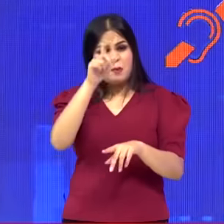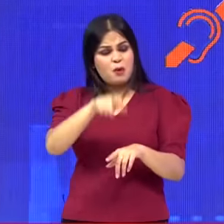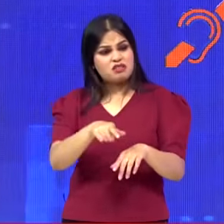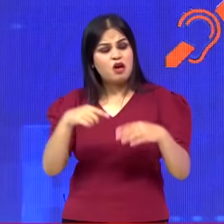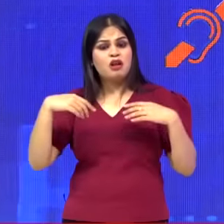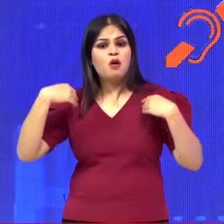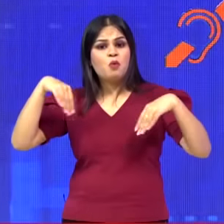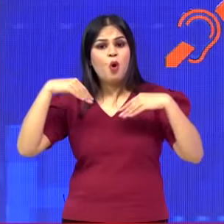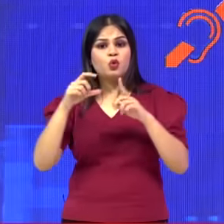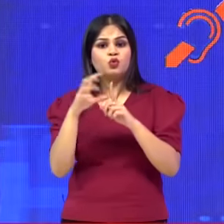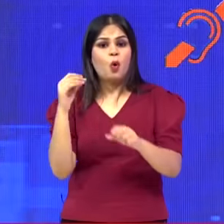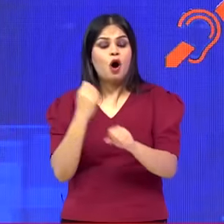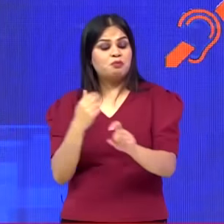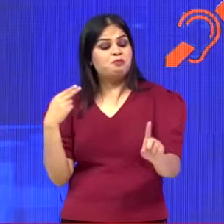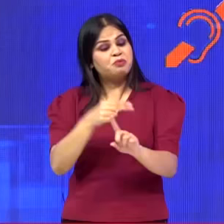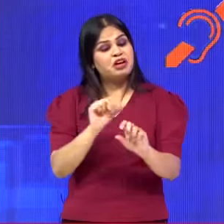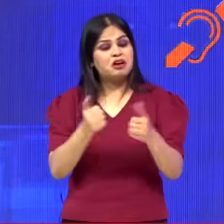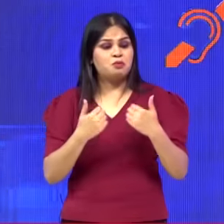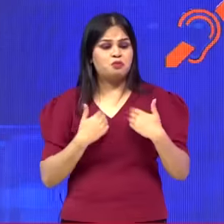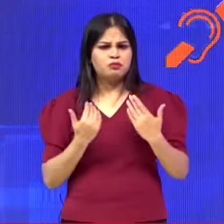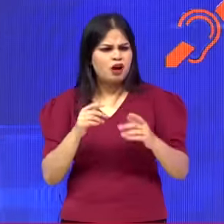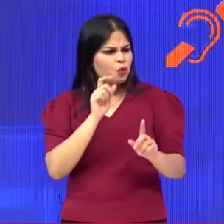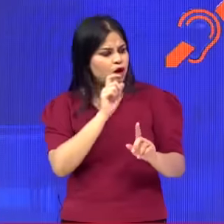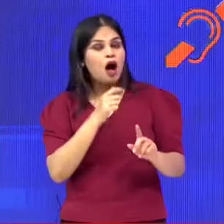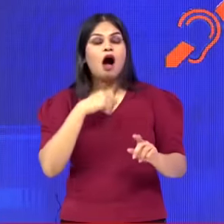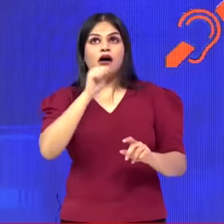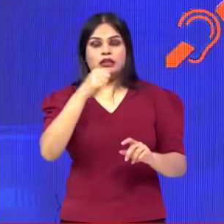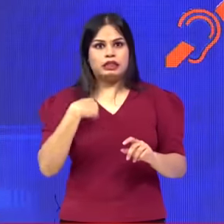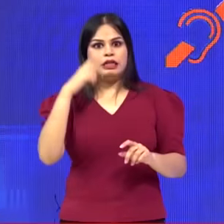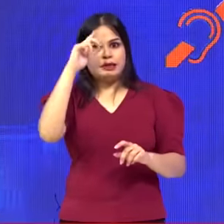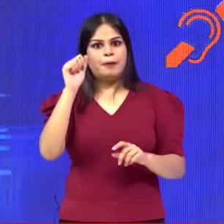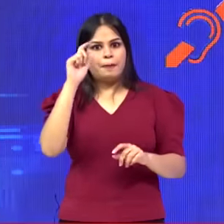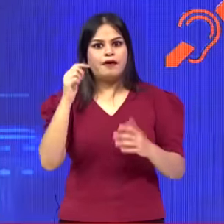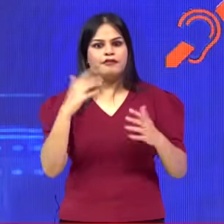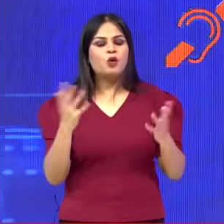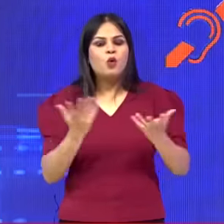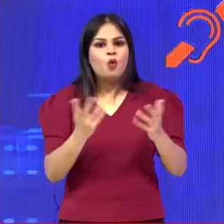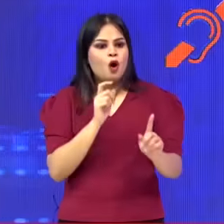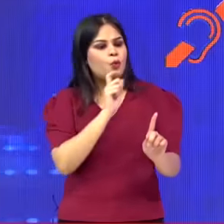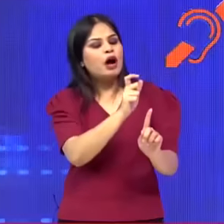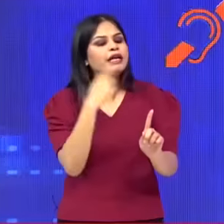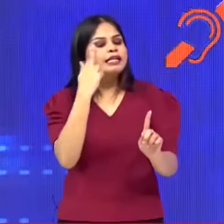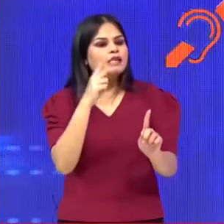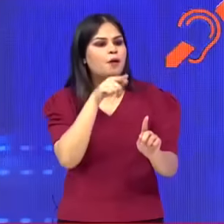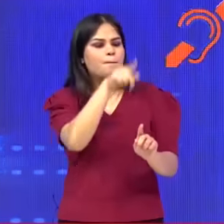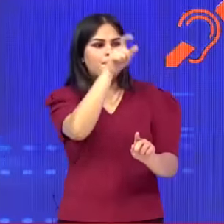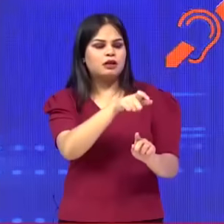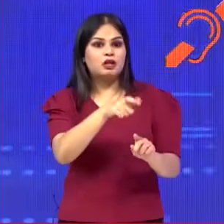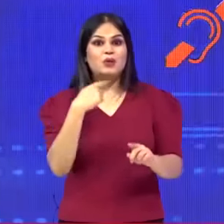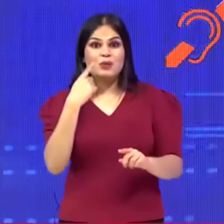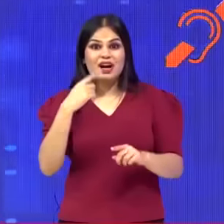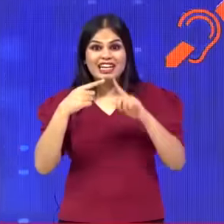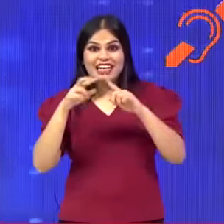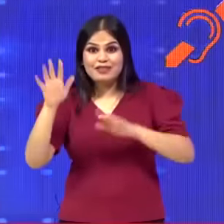हाँ कहा था। अच्छा हाँ, ये कहा था मैंने, कहा था क्योंकि उन्होंने बहुत बदतमीजी की थी घर के अंदर। तो जो मैंने कहा